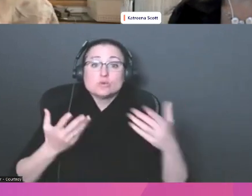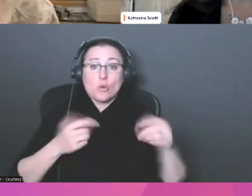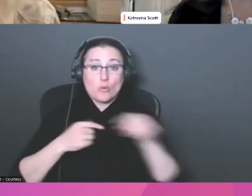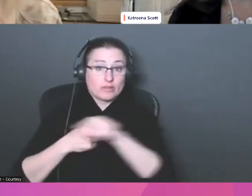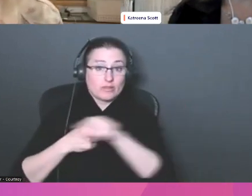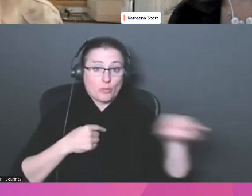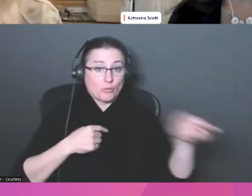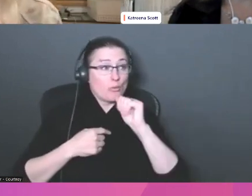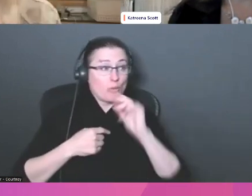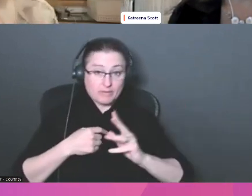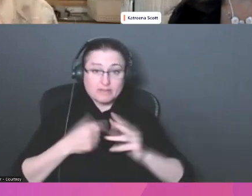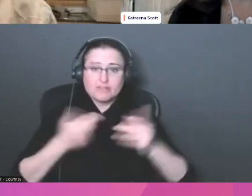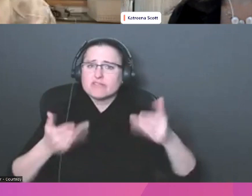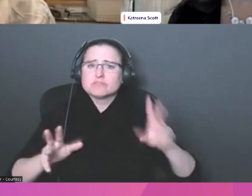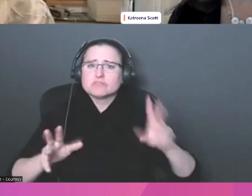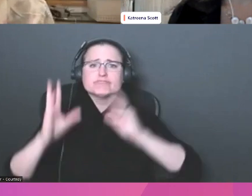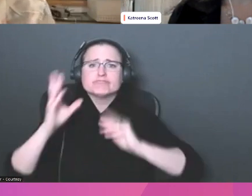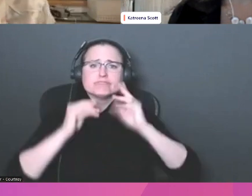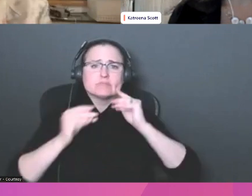situation d'urgence.